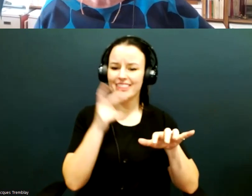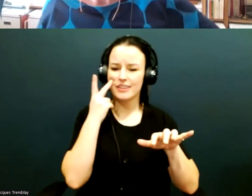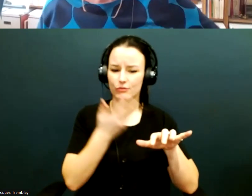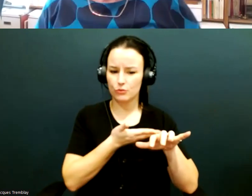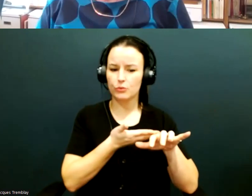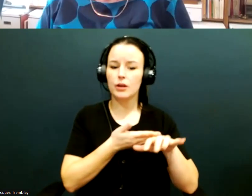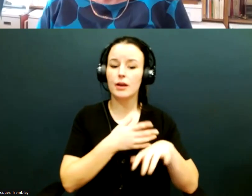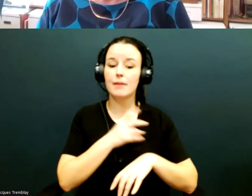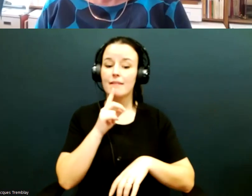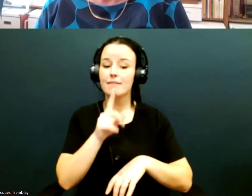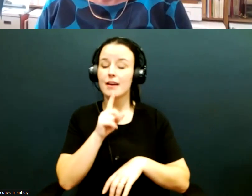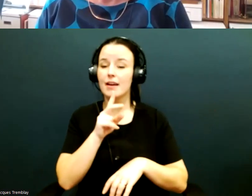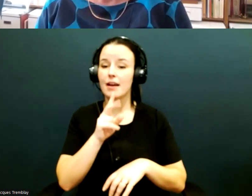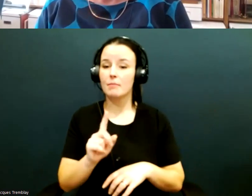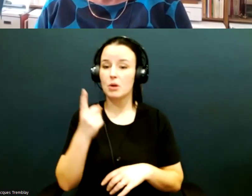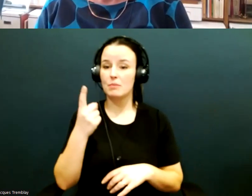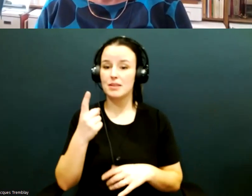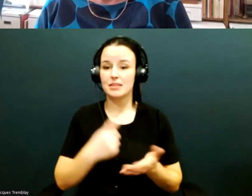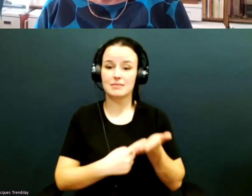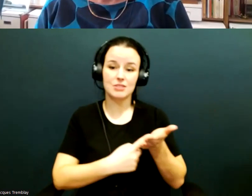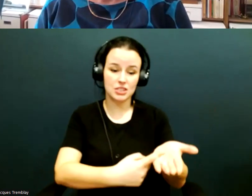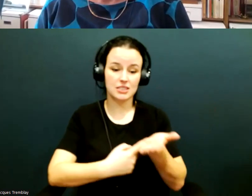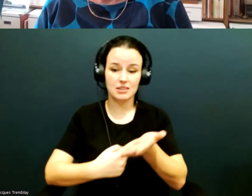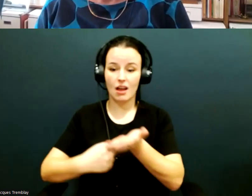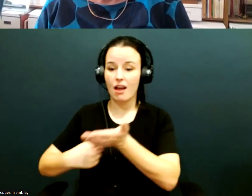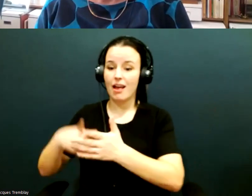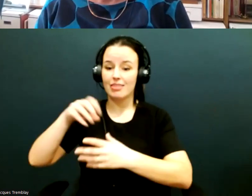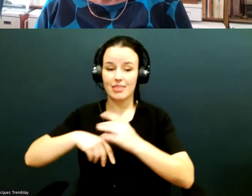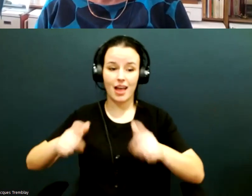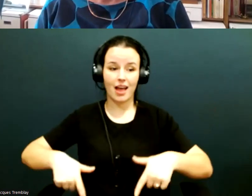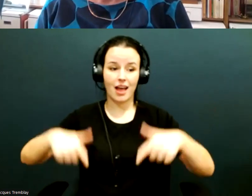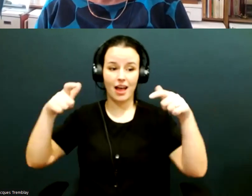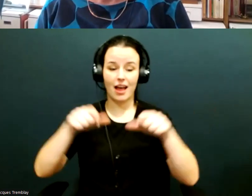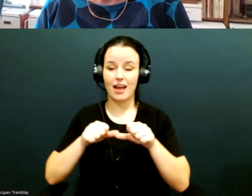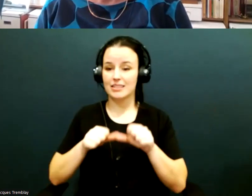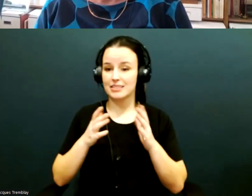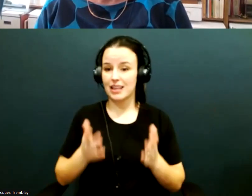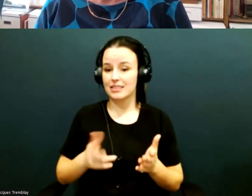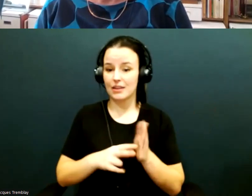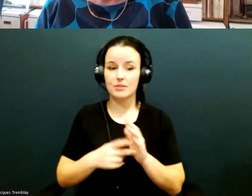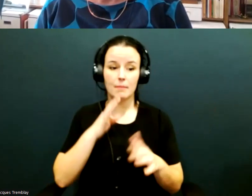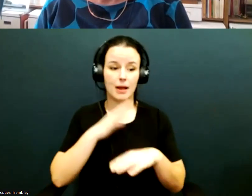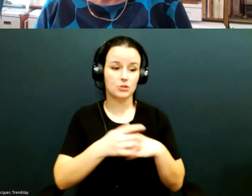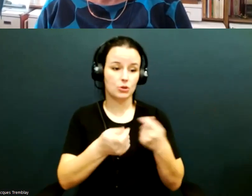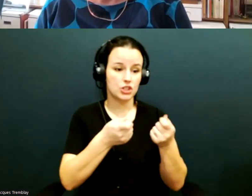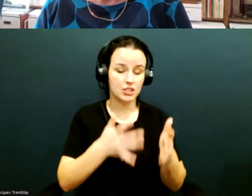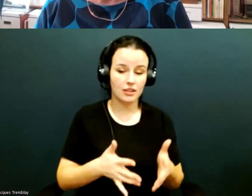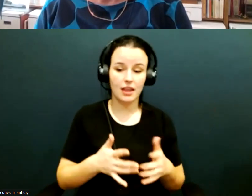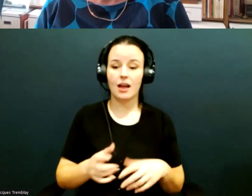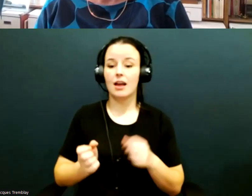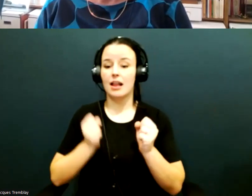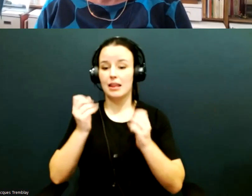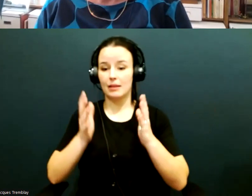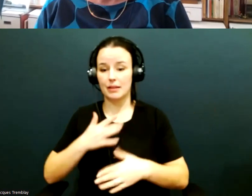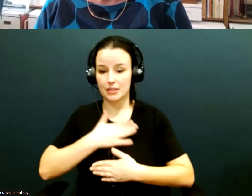le premier pas, ben, c'est de pouvoir se mettre en dialogue avec les gens au sein de la résidence. Donc, d'en parler avec votre gestionnaire, d'en parler avec l'animatrice en